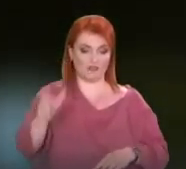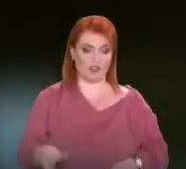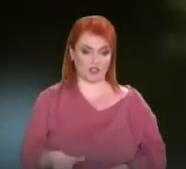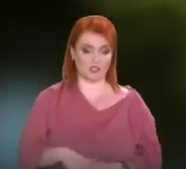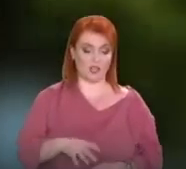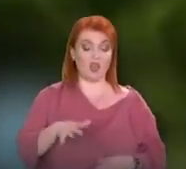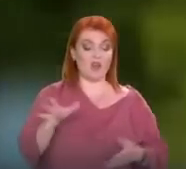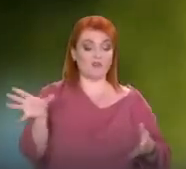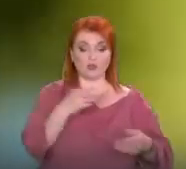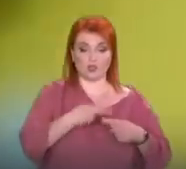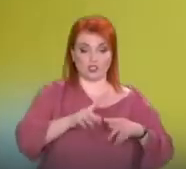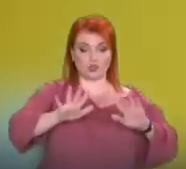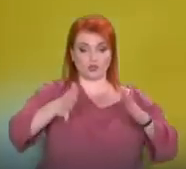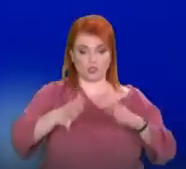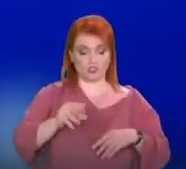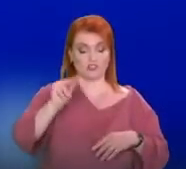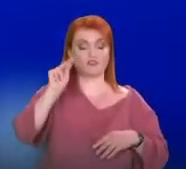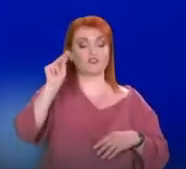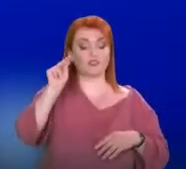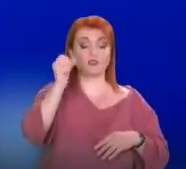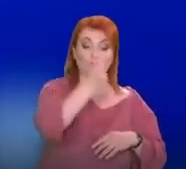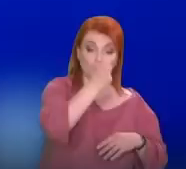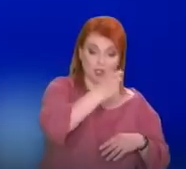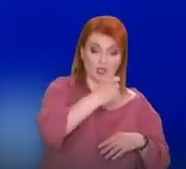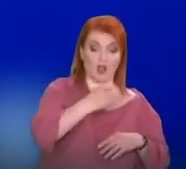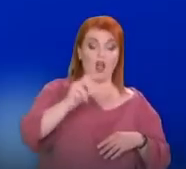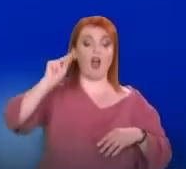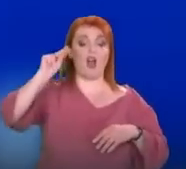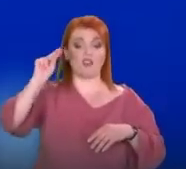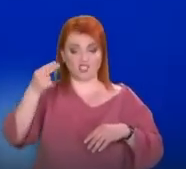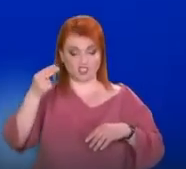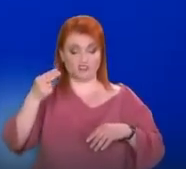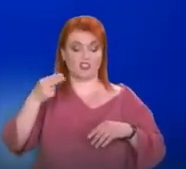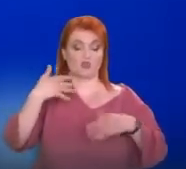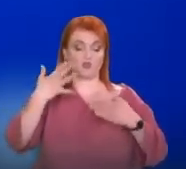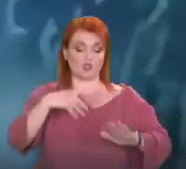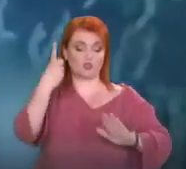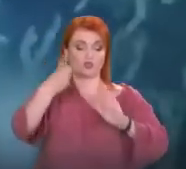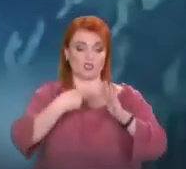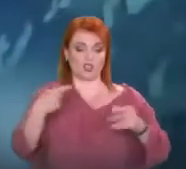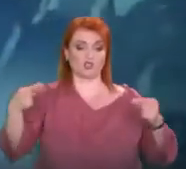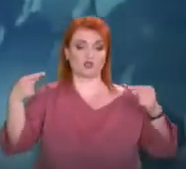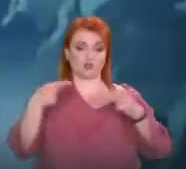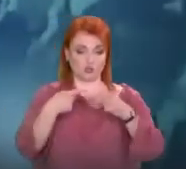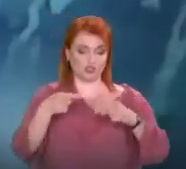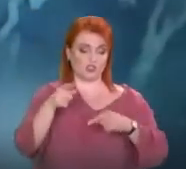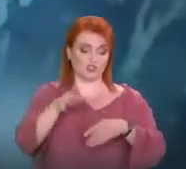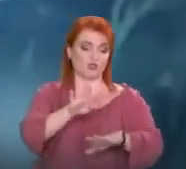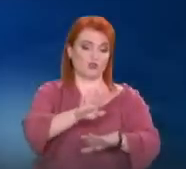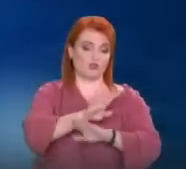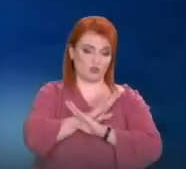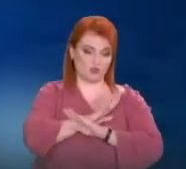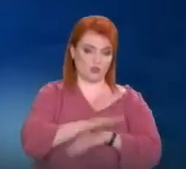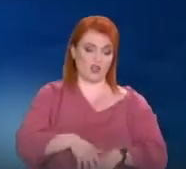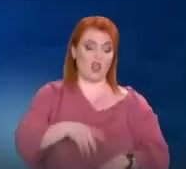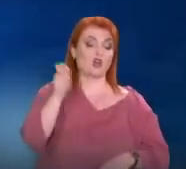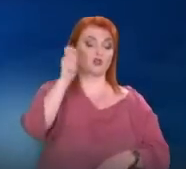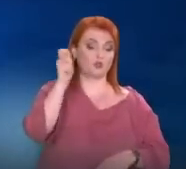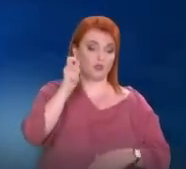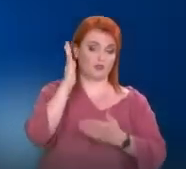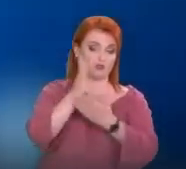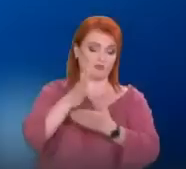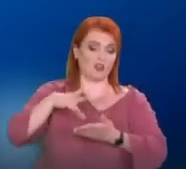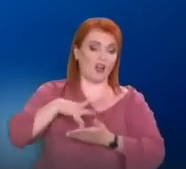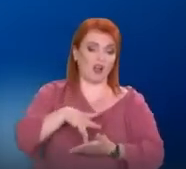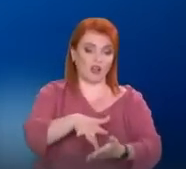Amintim că joi Garda de Coastă a Statelor Unite ale Americii a declarat că cei 5 pasageri de pe Titan, care au plecat duminică într-o călătorie spre epava